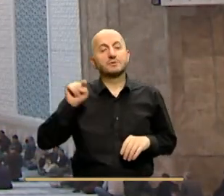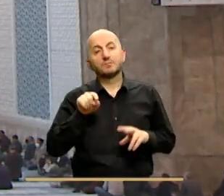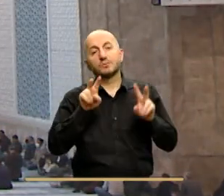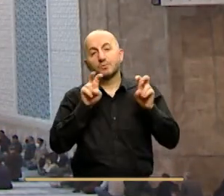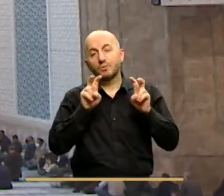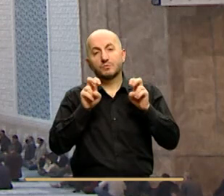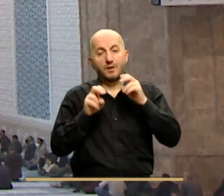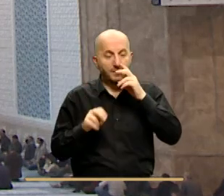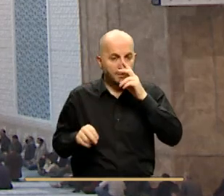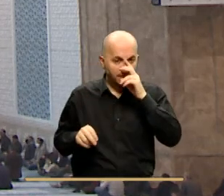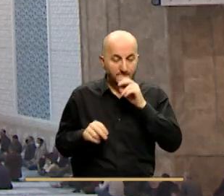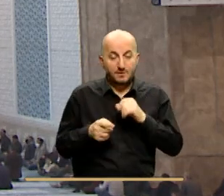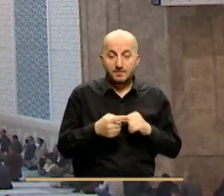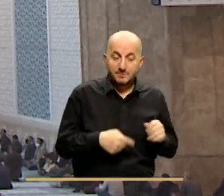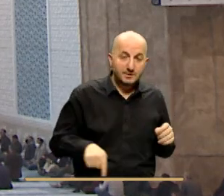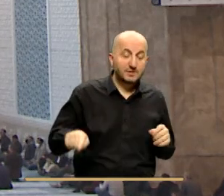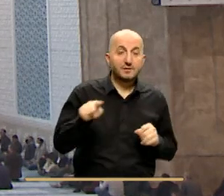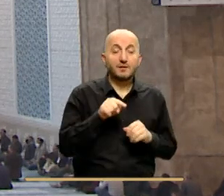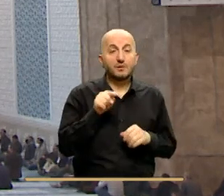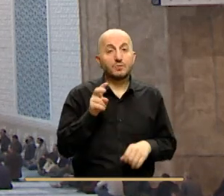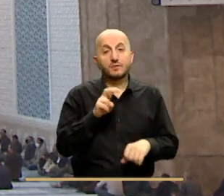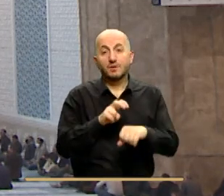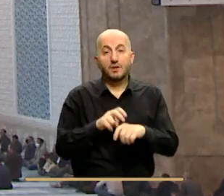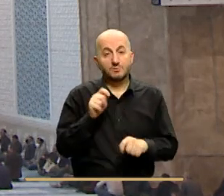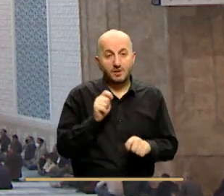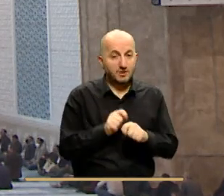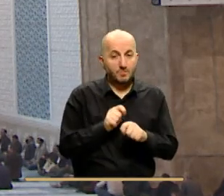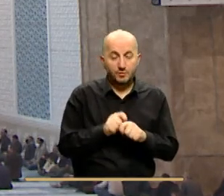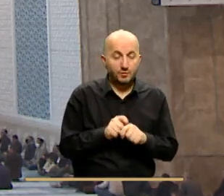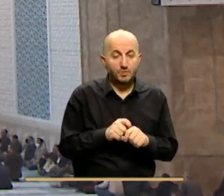konuda bizlere şu hatırlatmayı yapıyor.